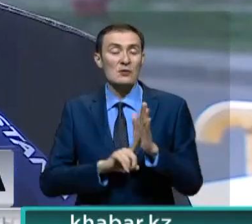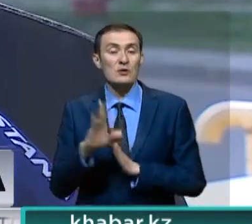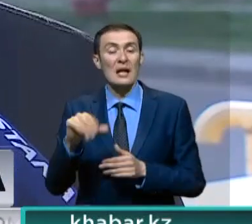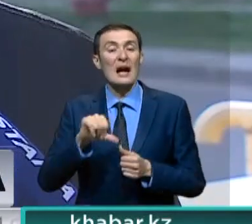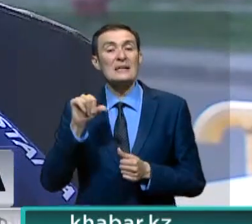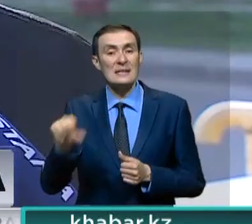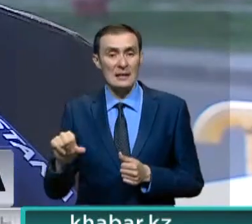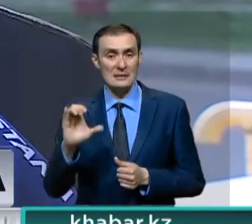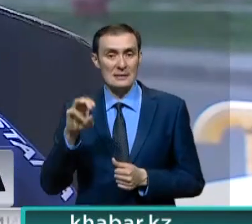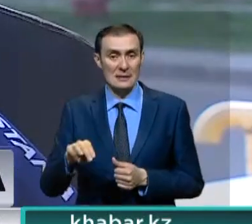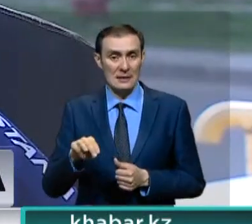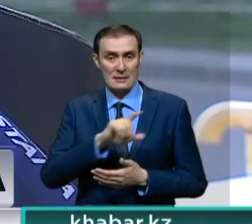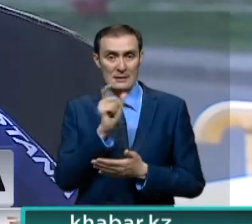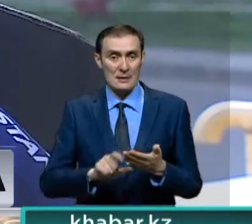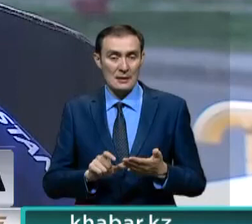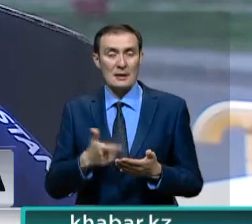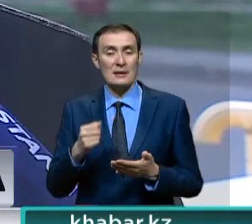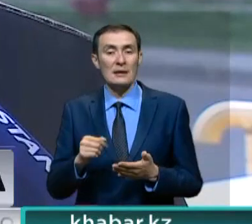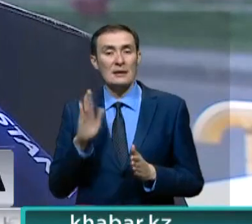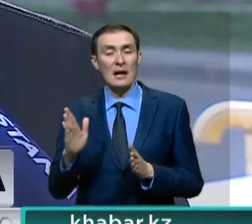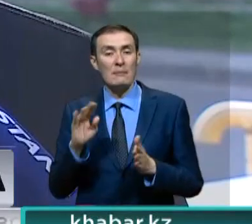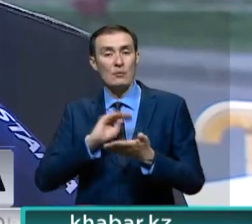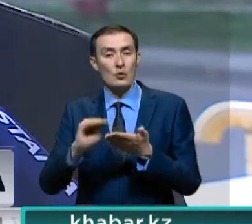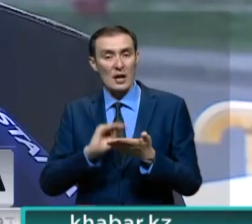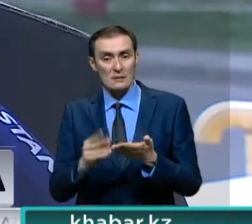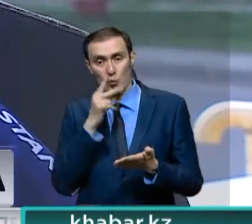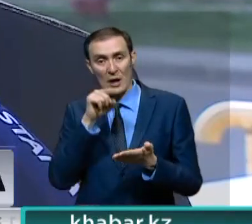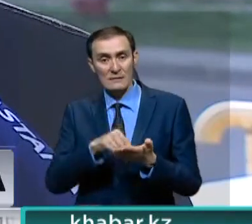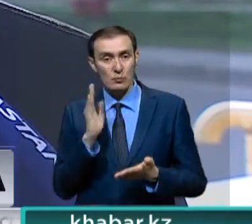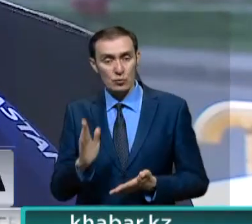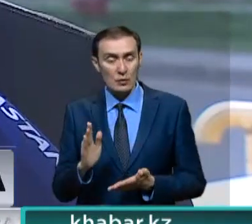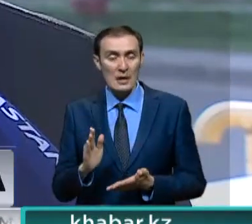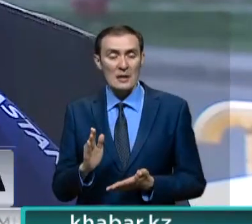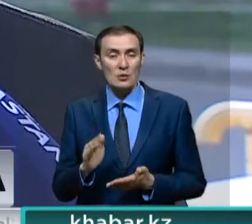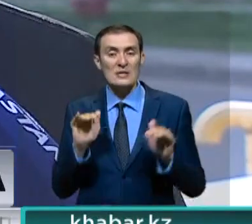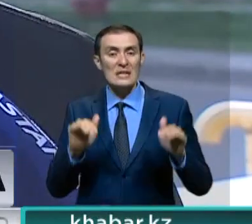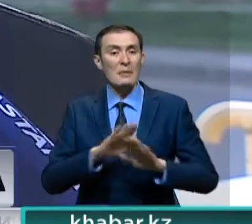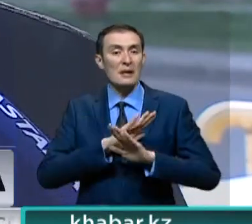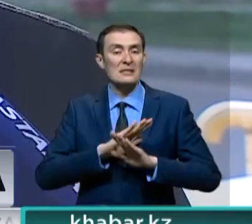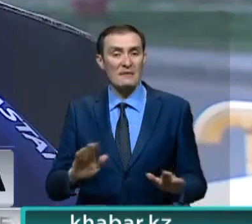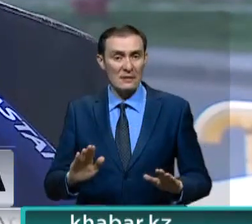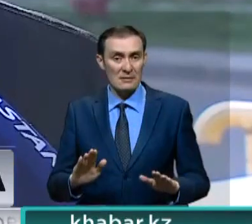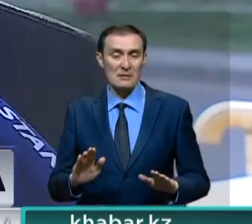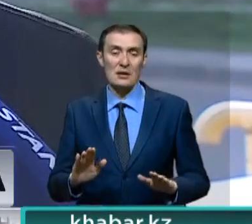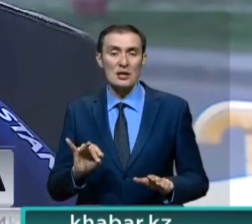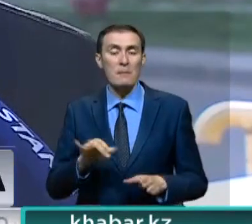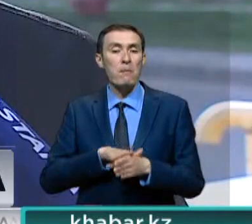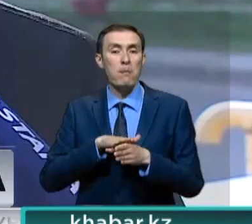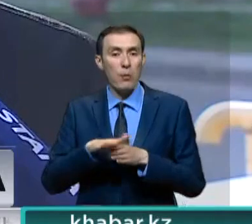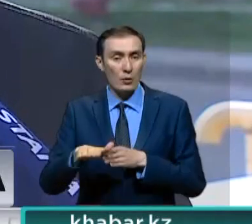отдельная статья в Конституцию, где там указывается о неприкосновенности,